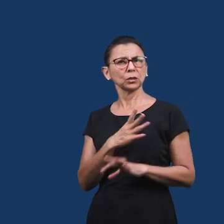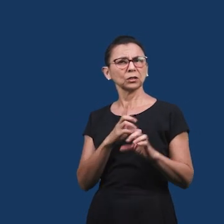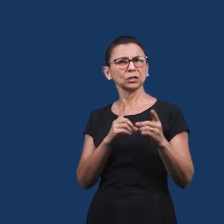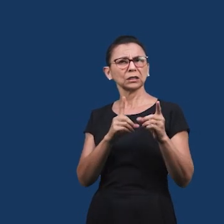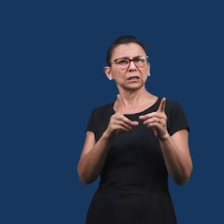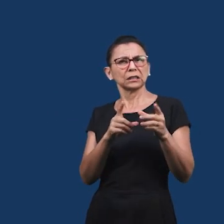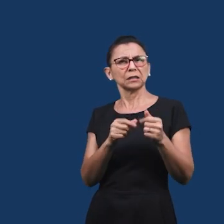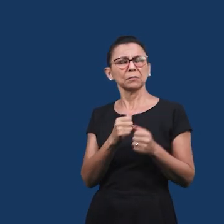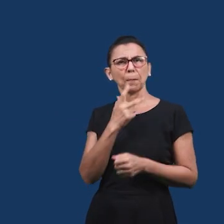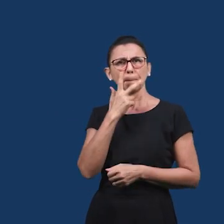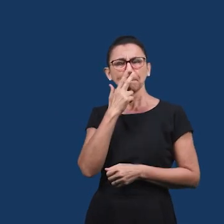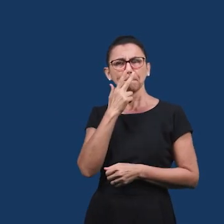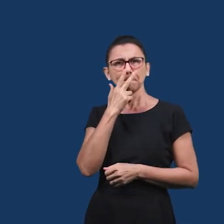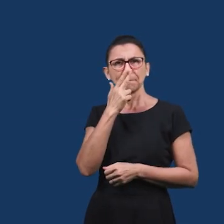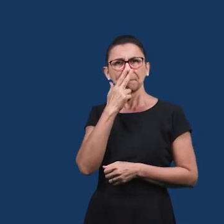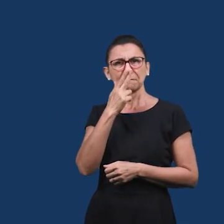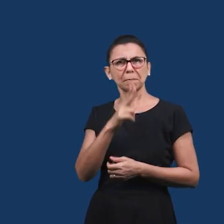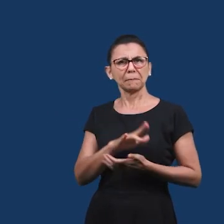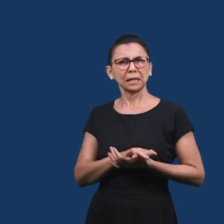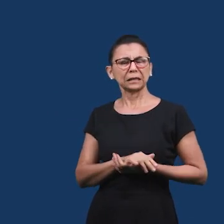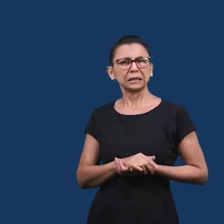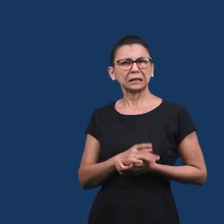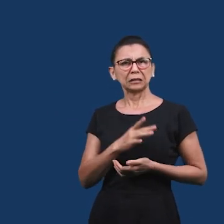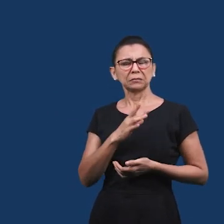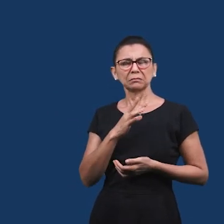empêchés de le reconnaître.